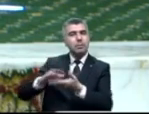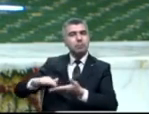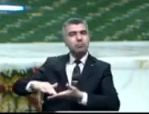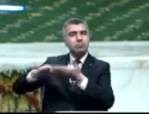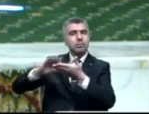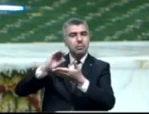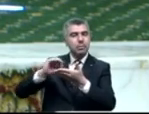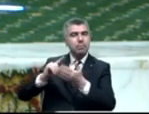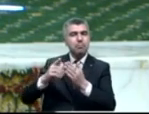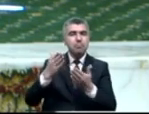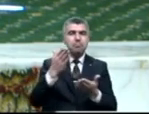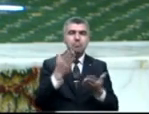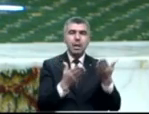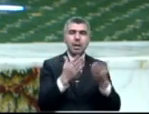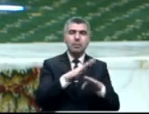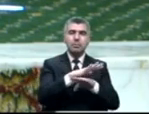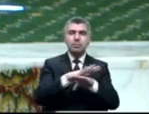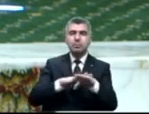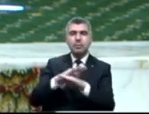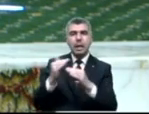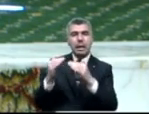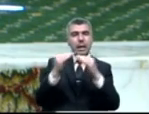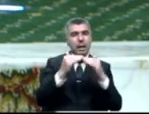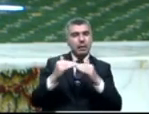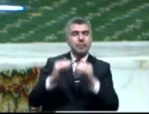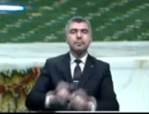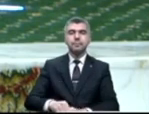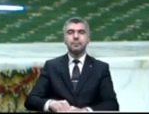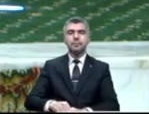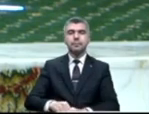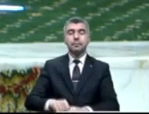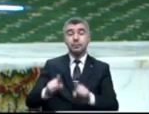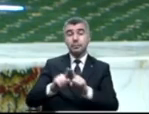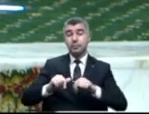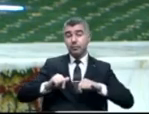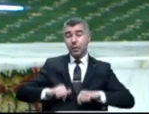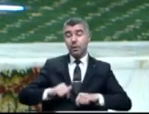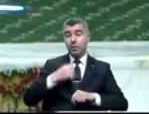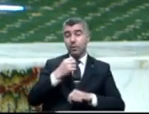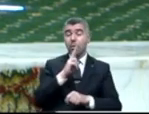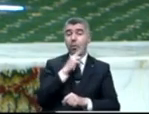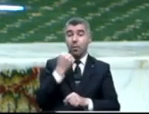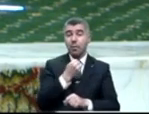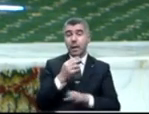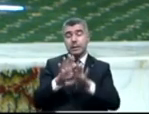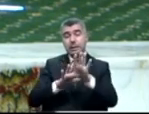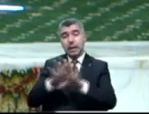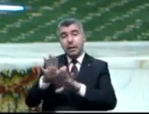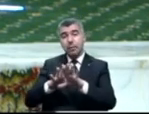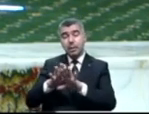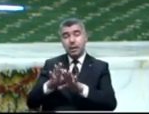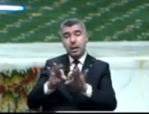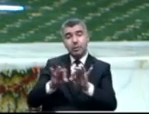مع مراعاه توازن جهوي متناغم. السيد الوزير، صراحة لقد اتخذت الحكومة عدة تدابير وإجراءات